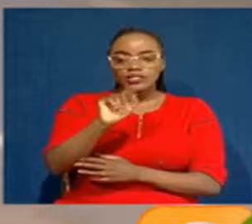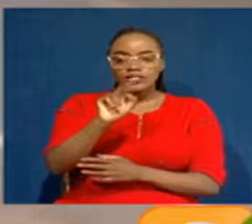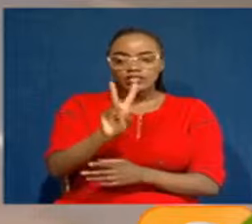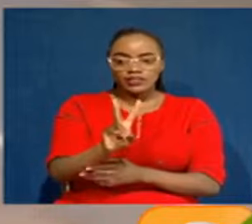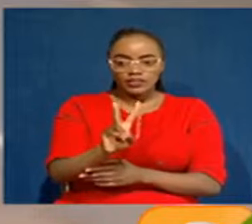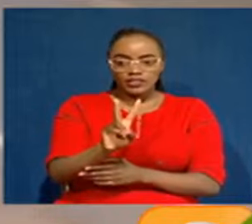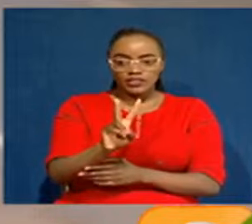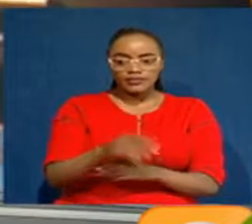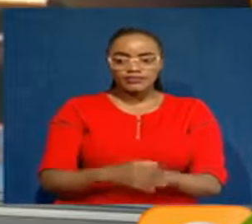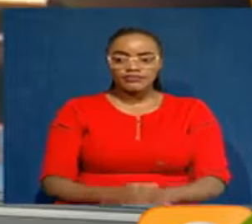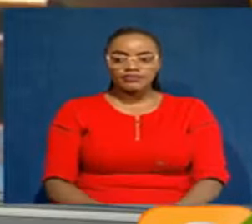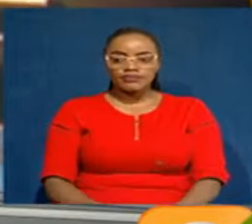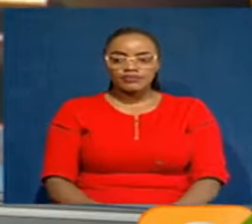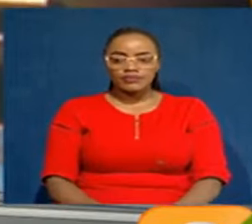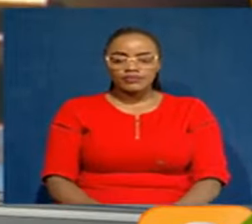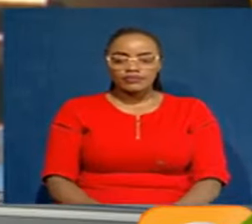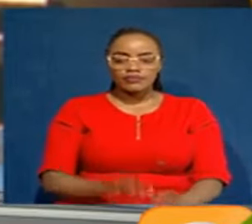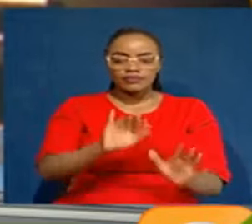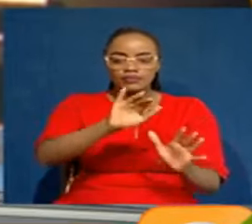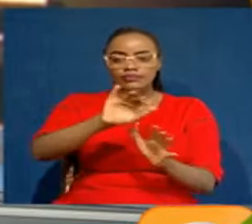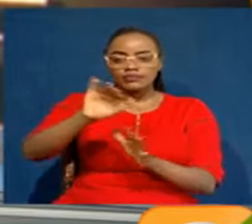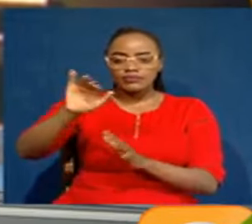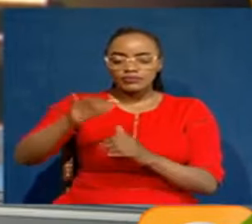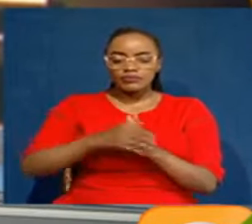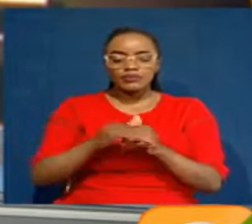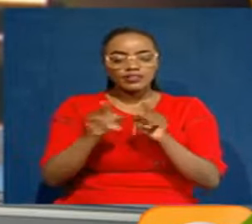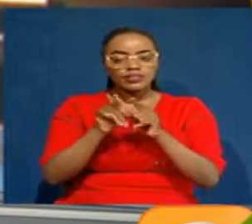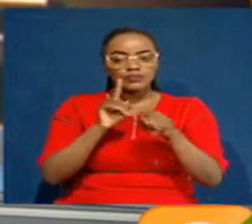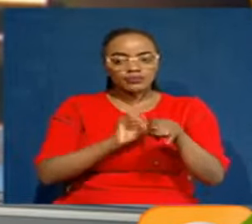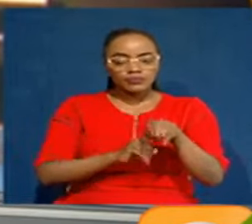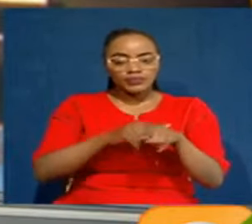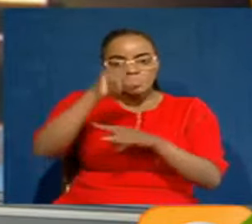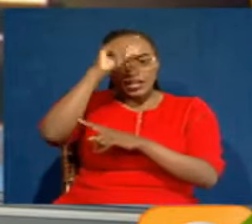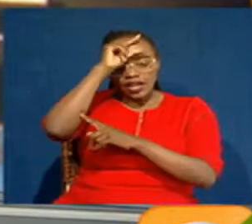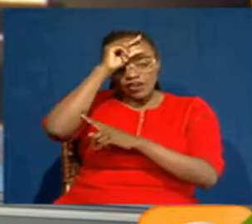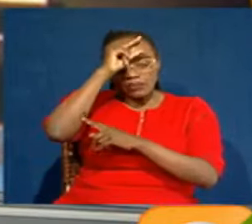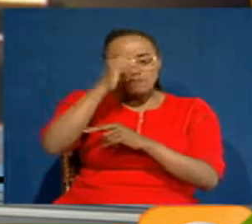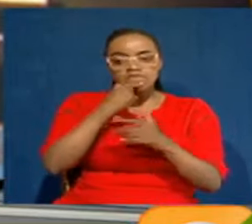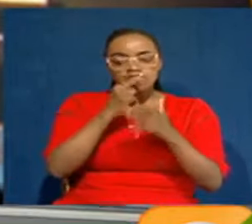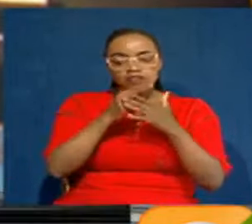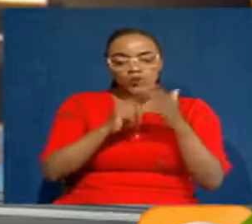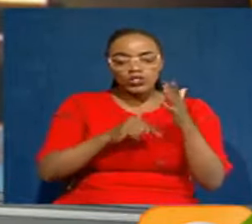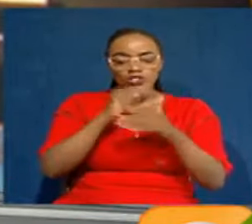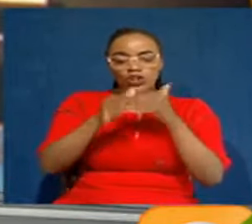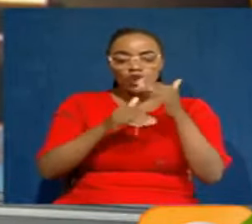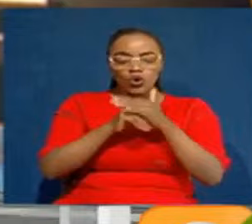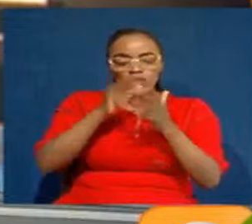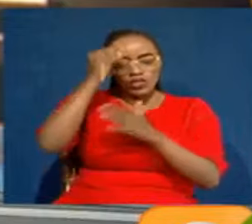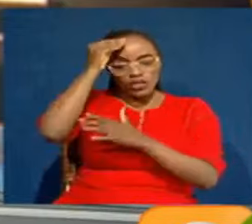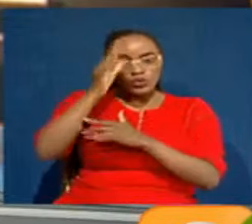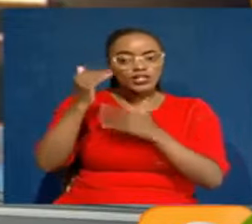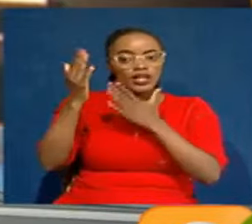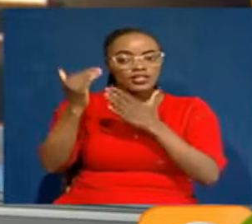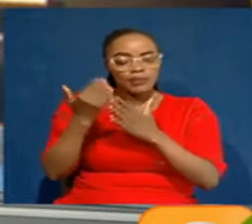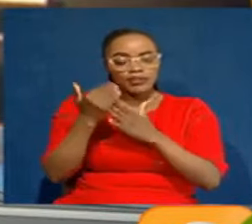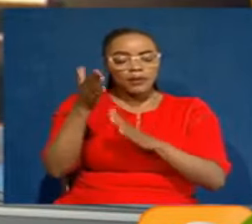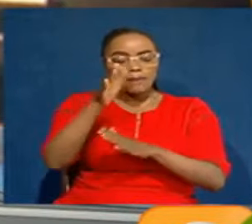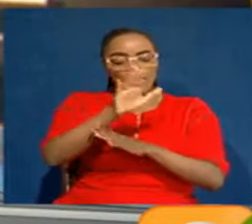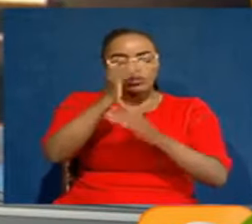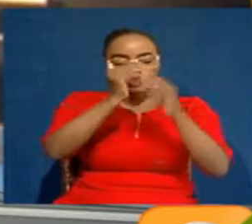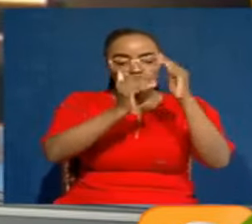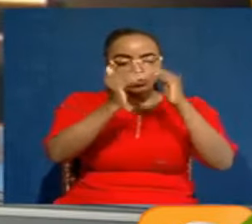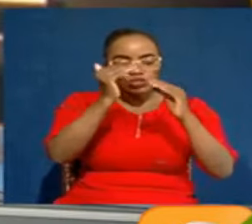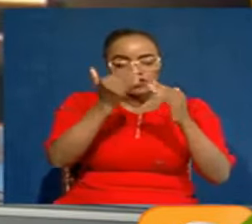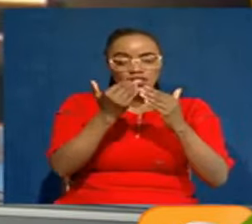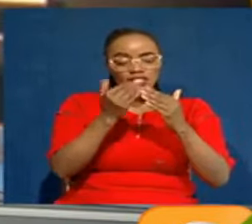Citizen. Na mtazamaji, wakati huo wa serikali sasa inasema wanafunzi wote wanaotarajiwa kuripoti vyuo